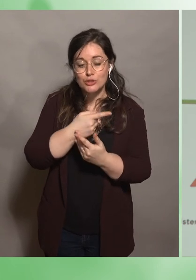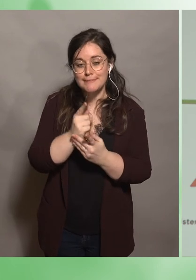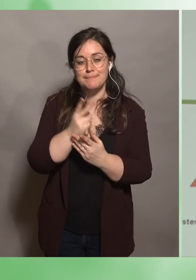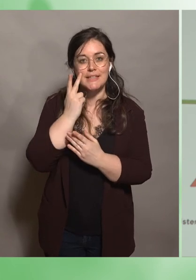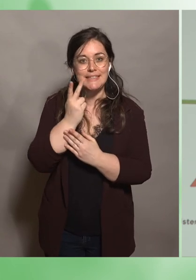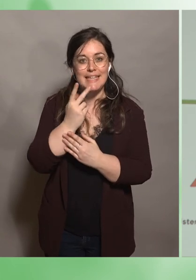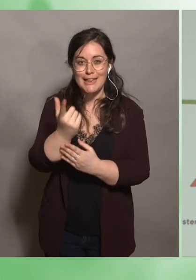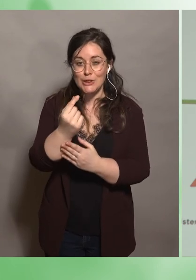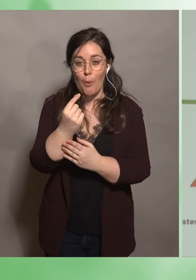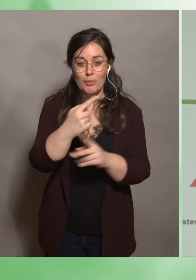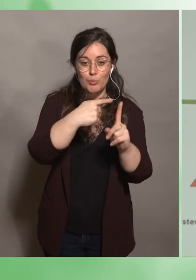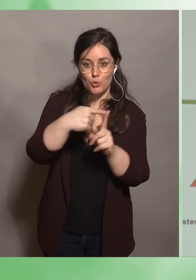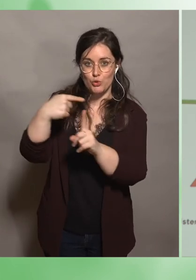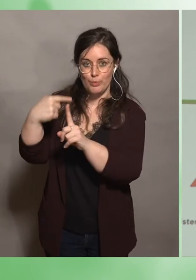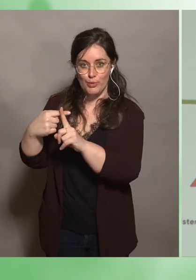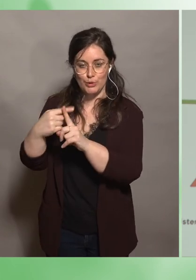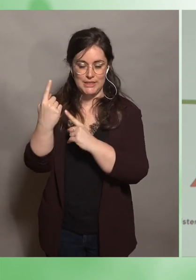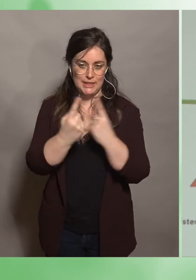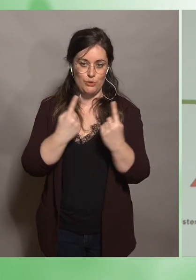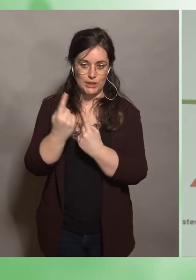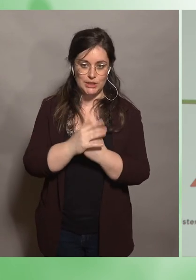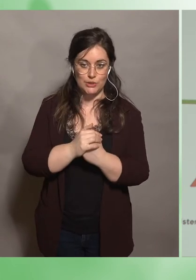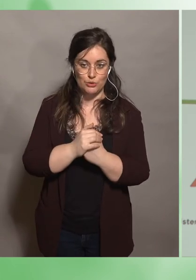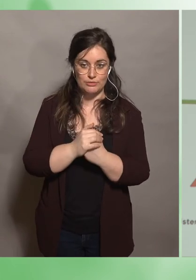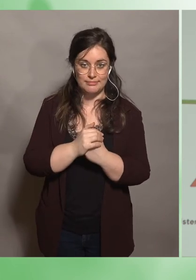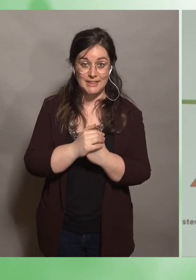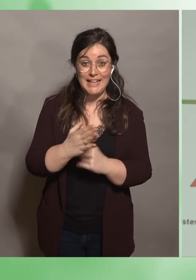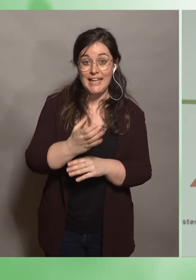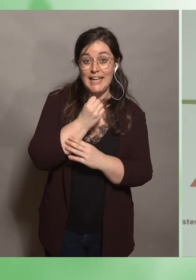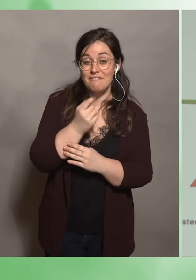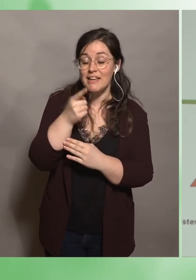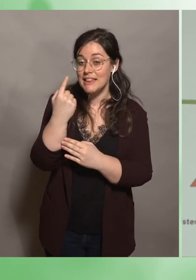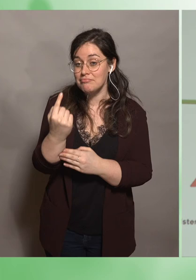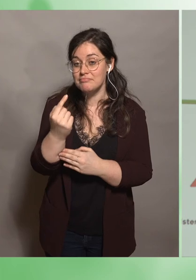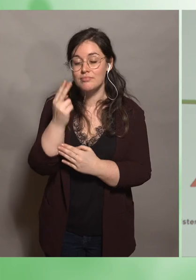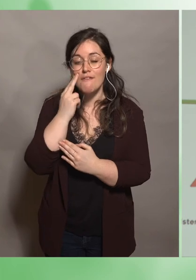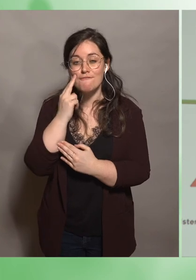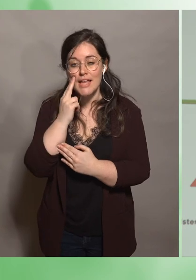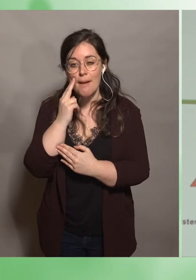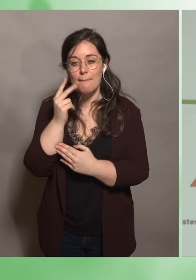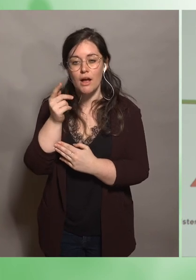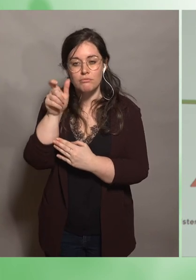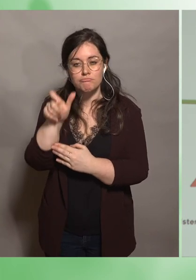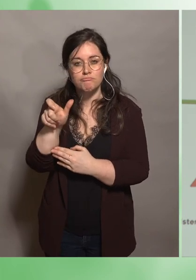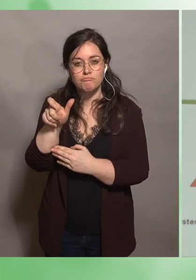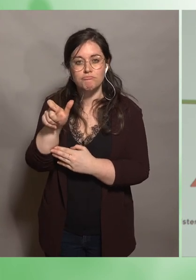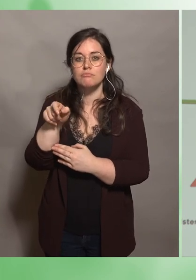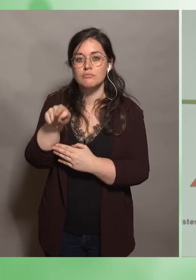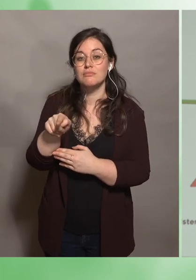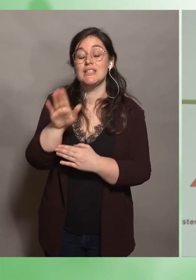eine doppelte Win-Win-Situation ist. Der Gewinn ist für Sie als Unternehmer, für Sie und